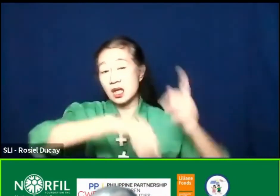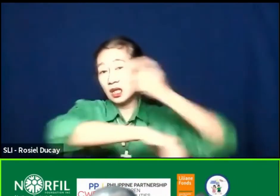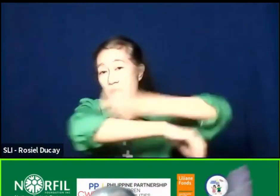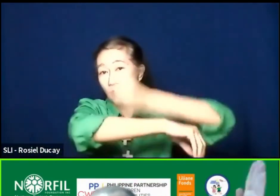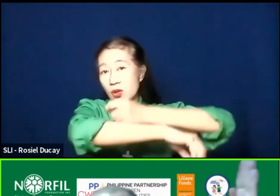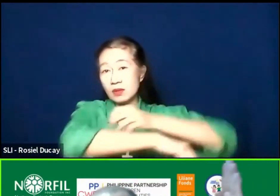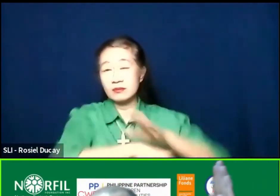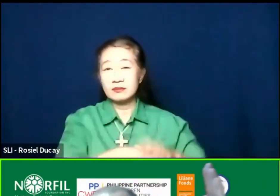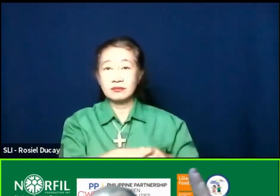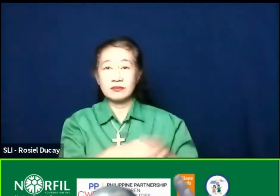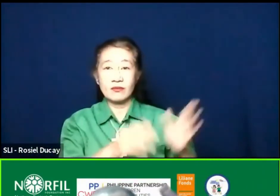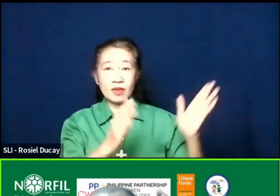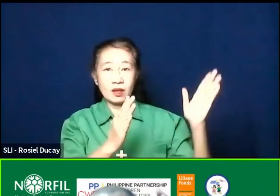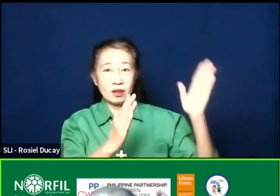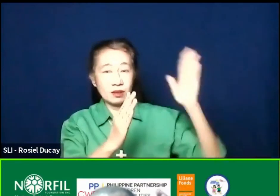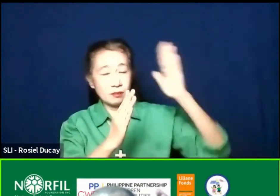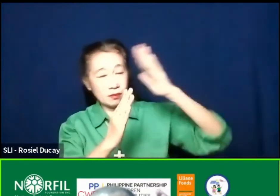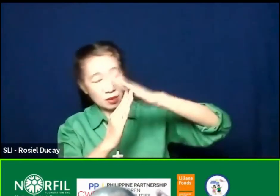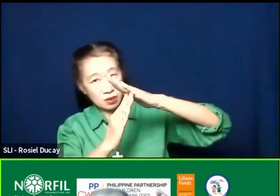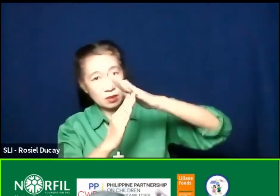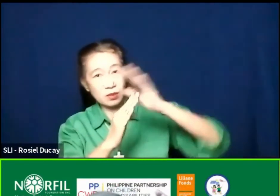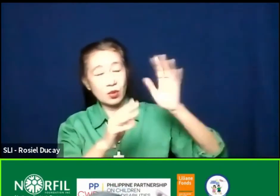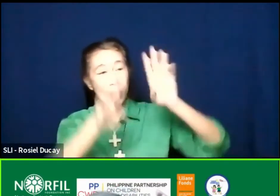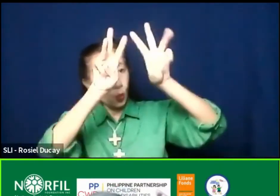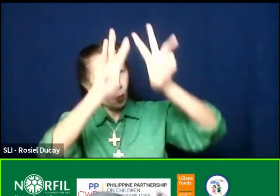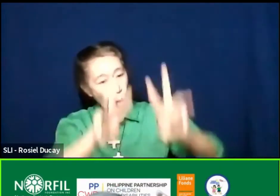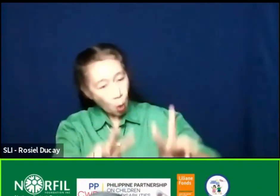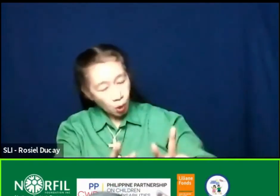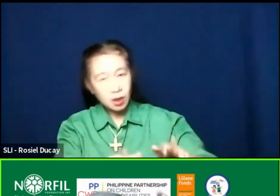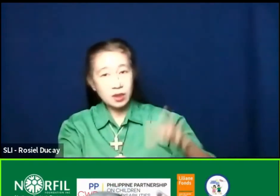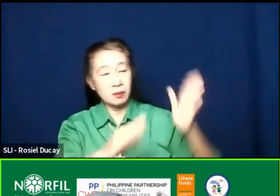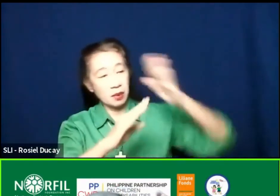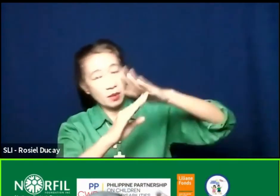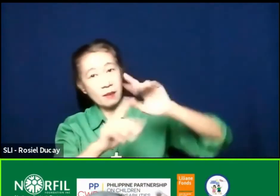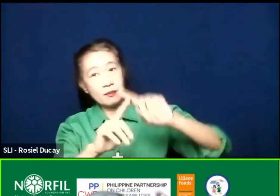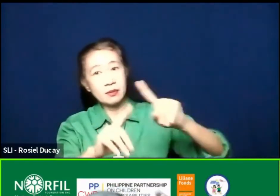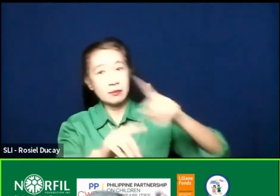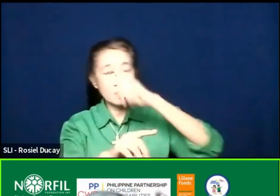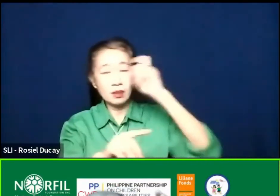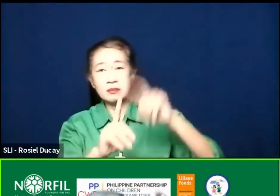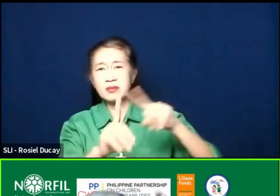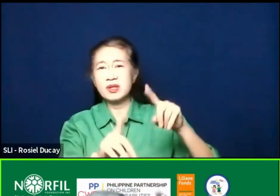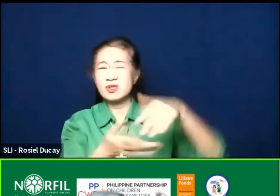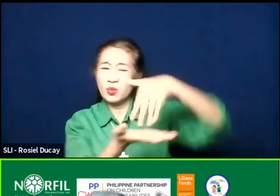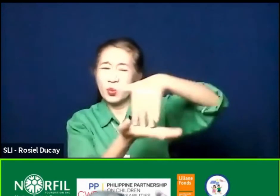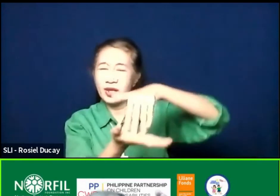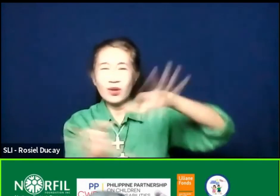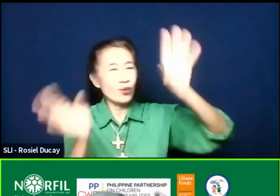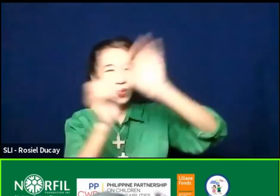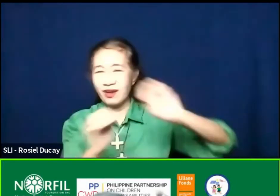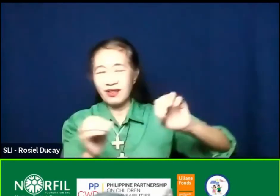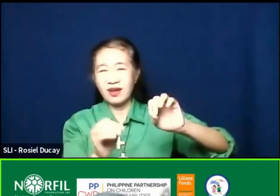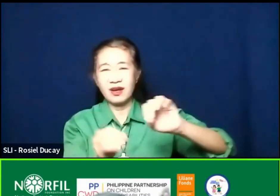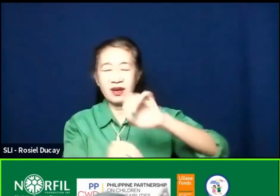okay? Sumandal ang pader, pero substandard, wala palang mga bakal-bakal sa